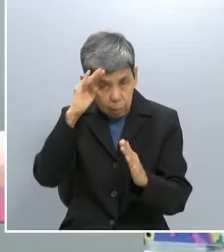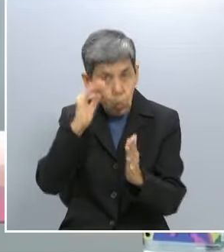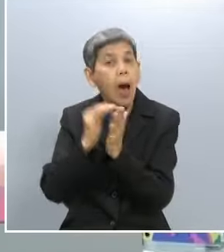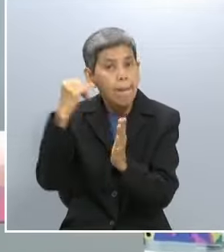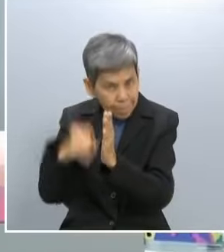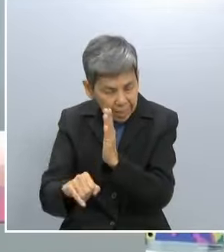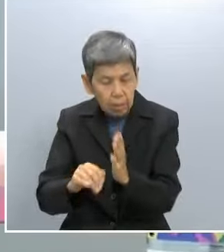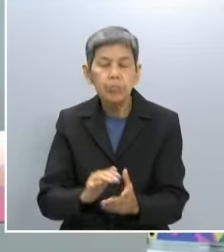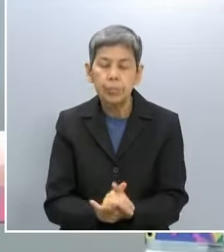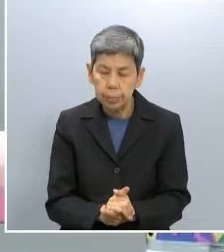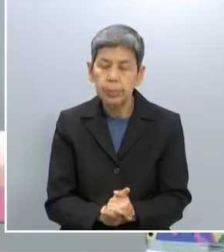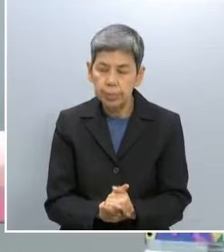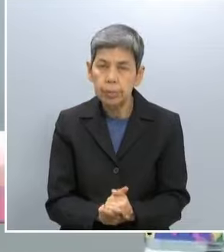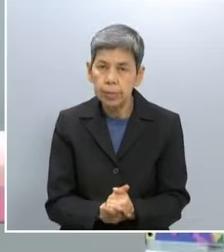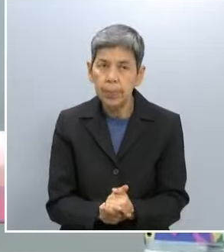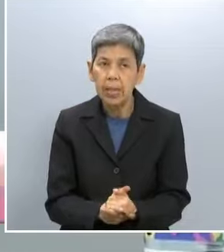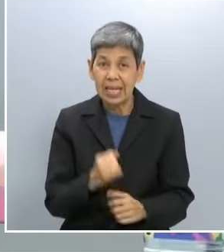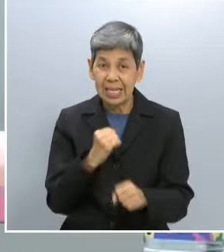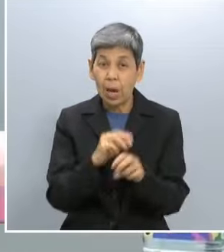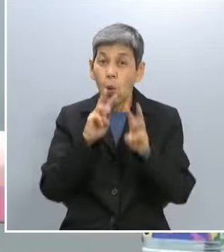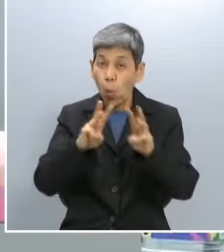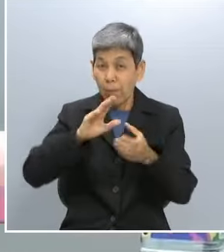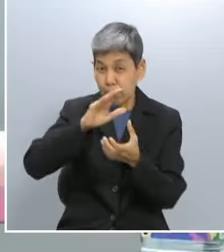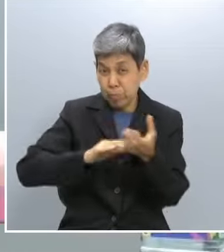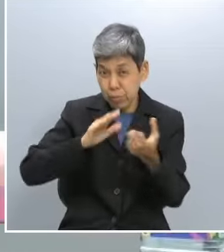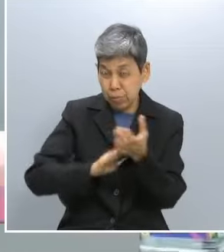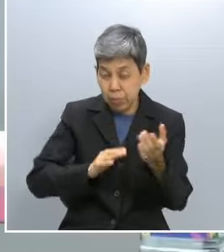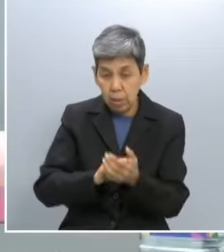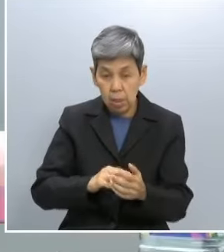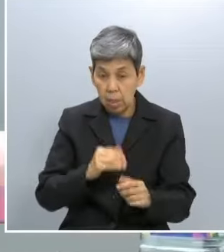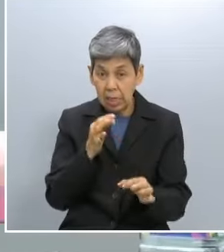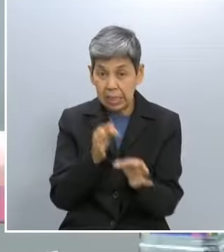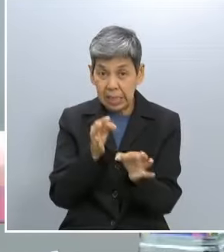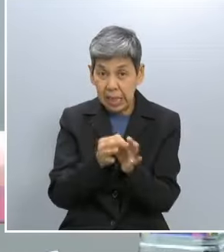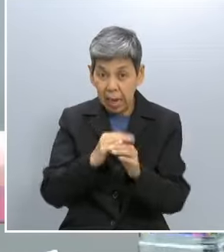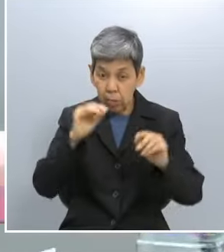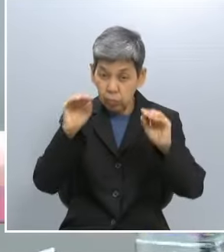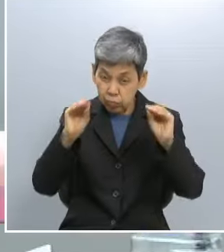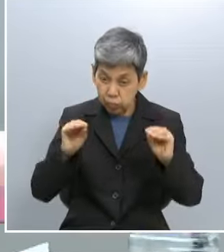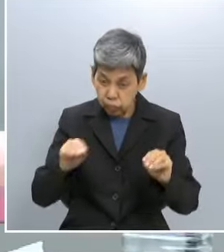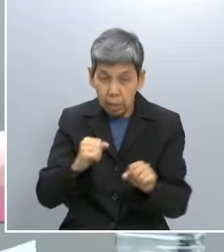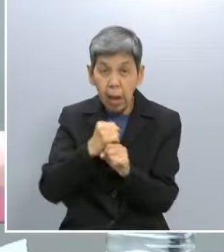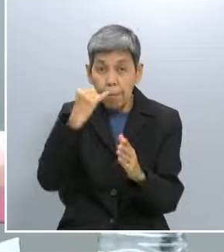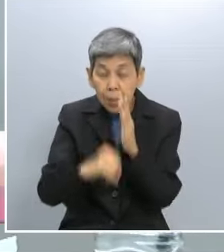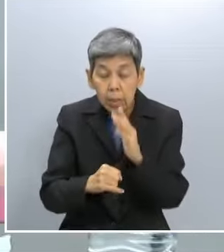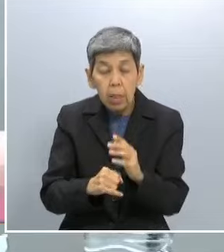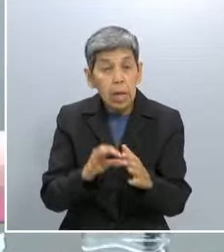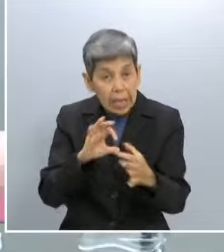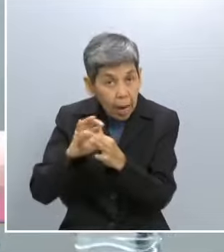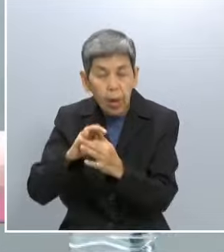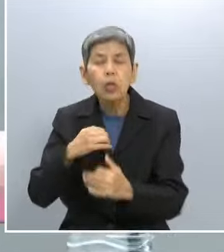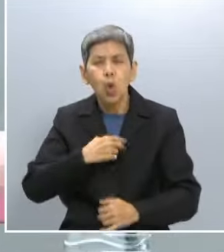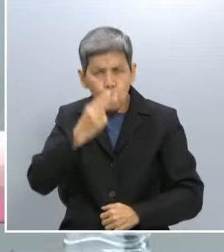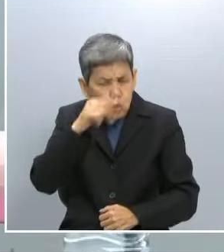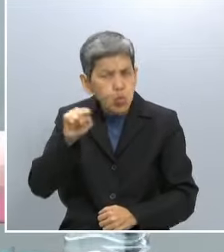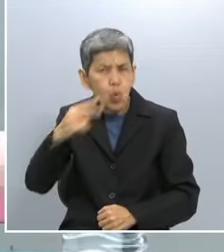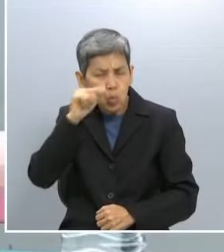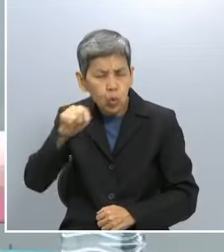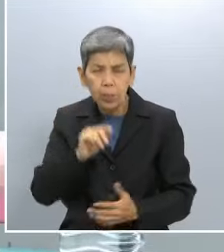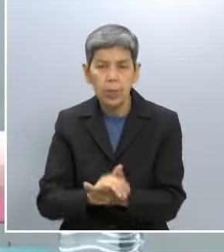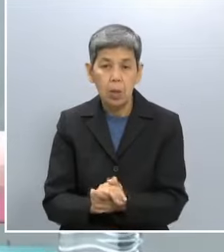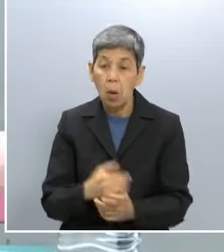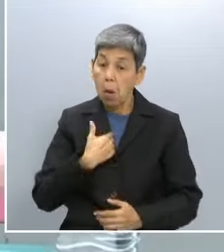อนแต่ว่าคำว่าเว็บพนันคำว่าบัญชีม้ามึงใช้เรื่องอะไรมึงเกี่ยวข้องกับเว็บพนันหรือเปล่าก็ต้องไปดูนั้นแต่ไม่ม